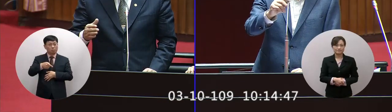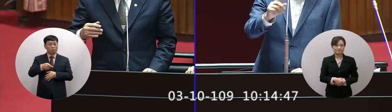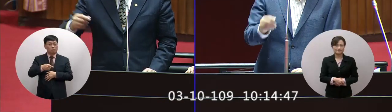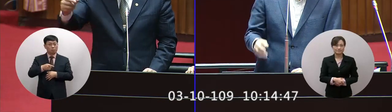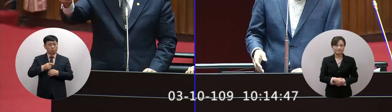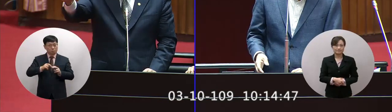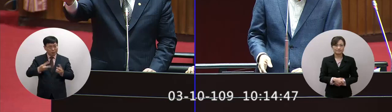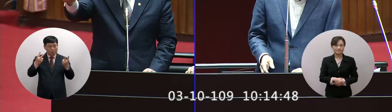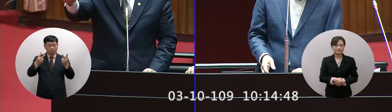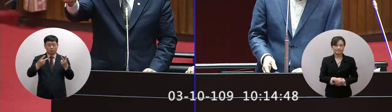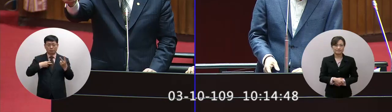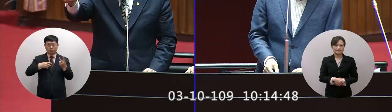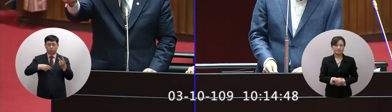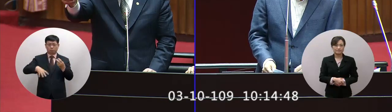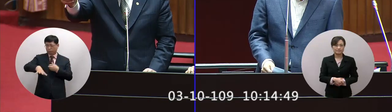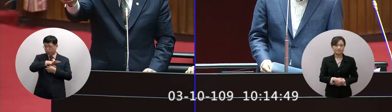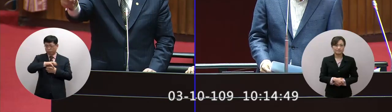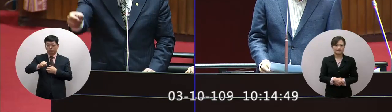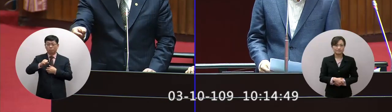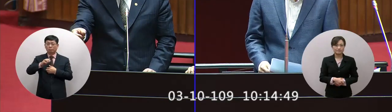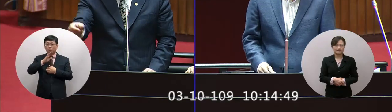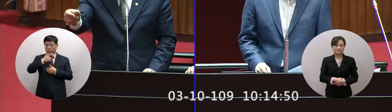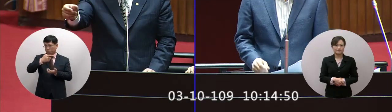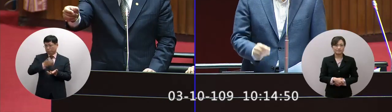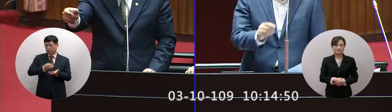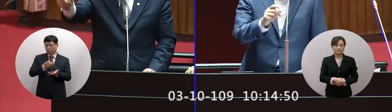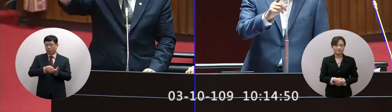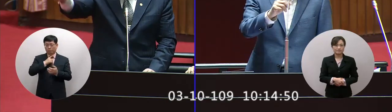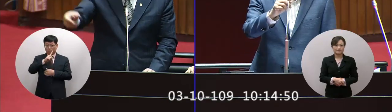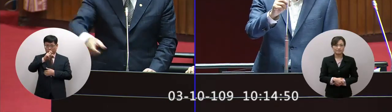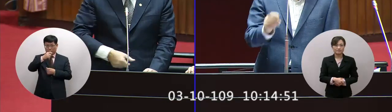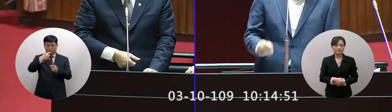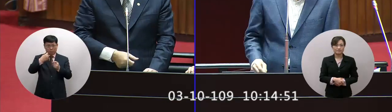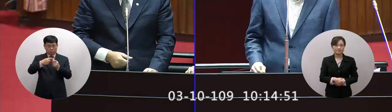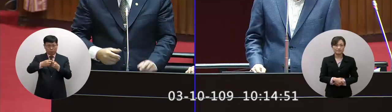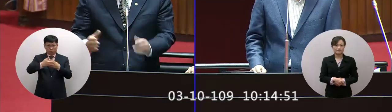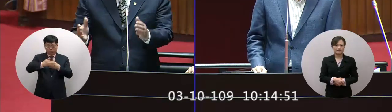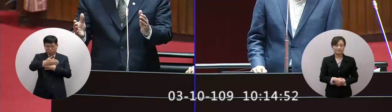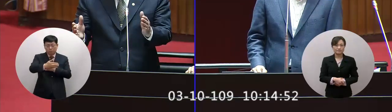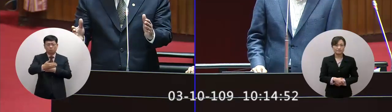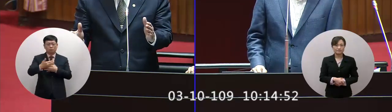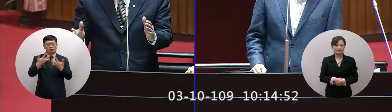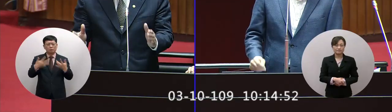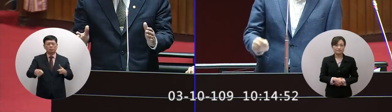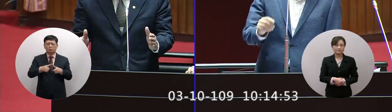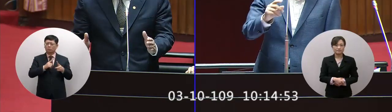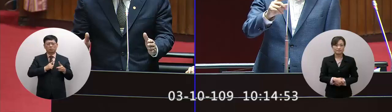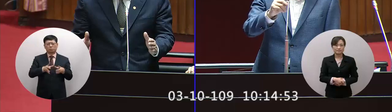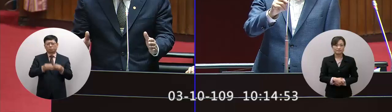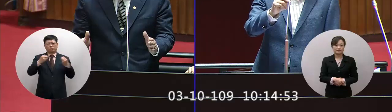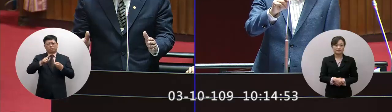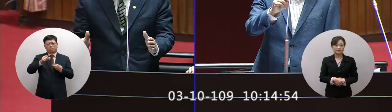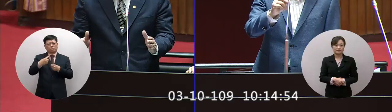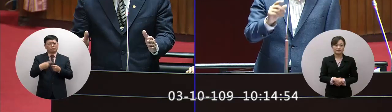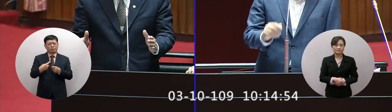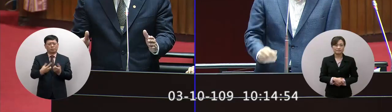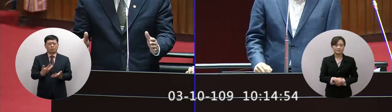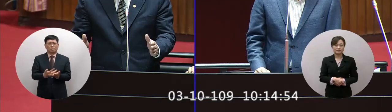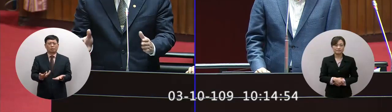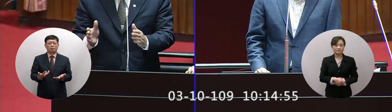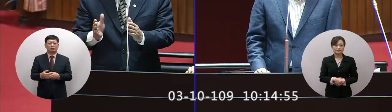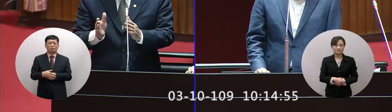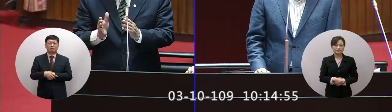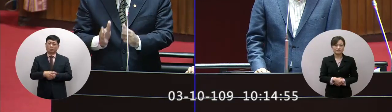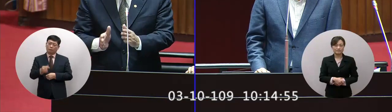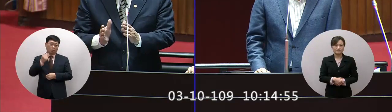做，因为你整条如果有一个是要最严格的15米，那所有的都变成15米，那有些地方也许它不需要做到15米，